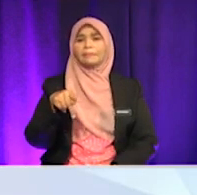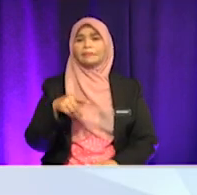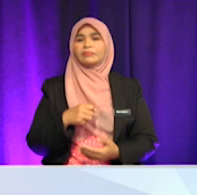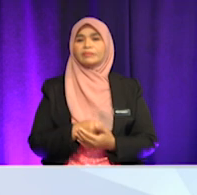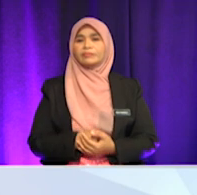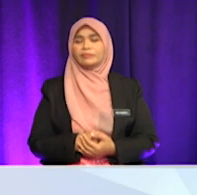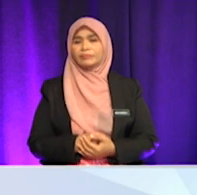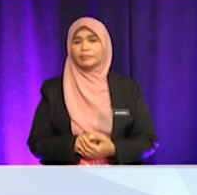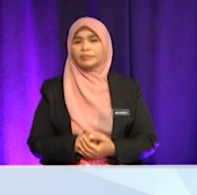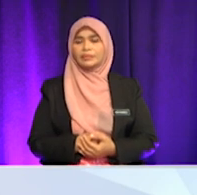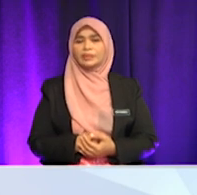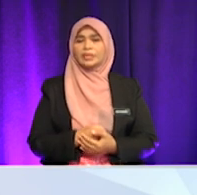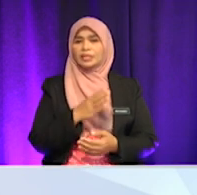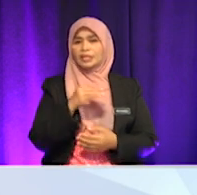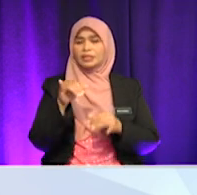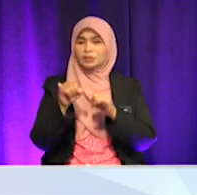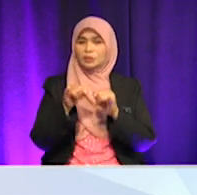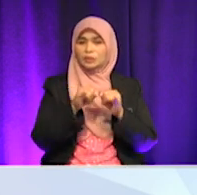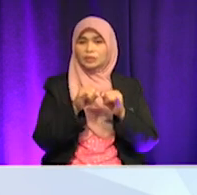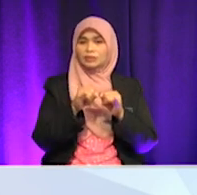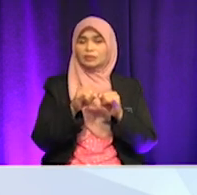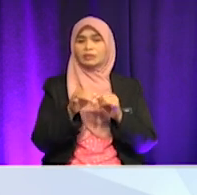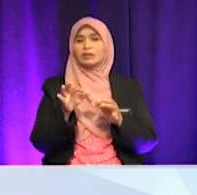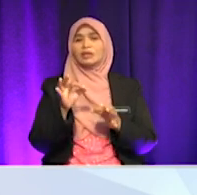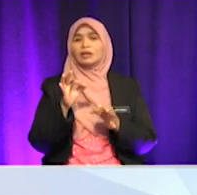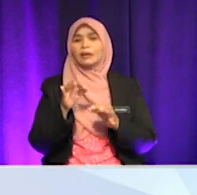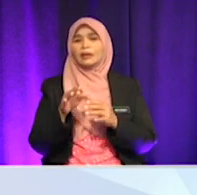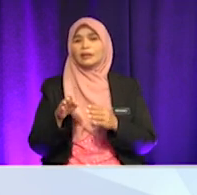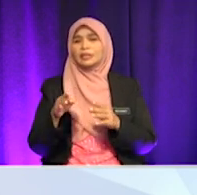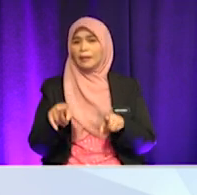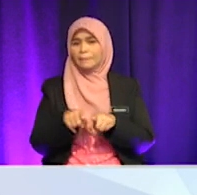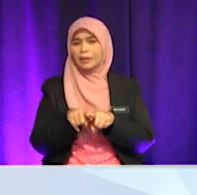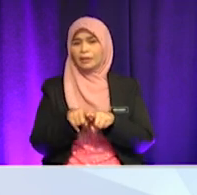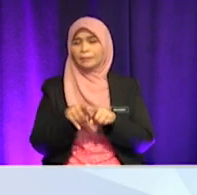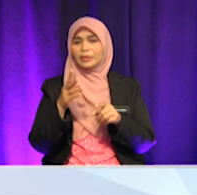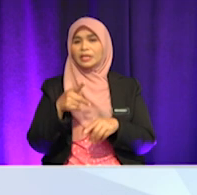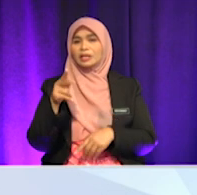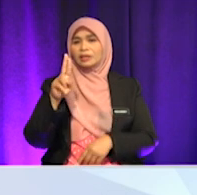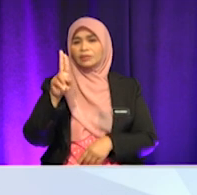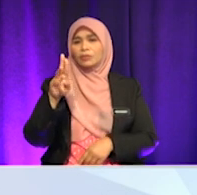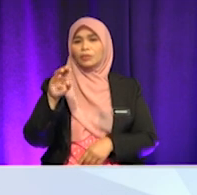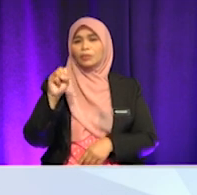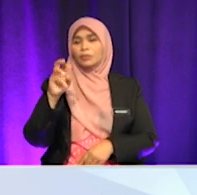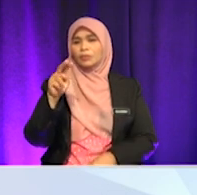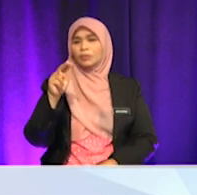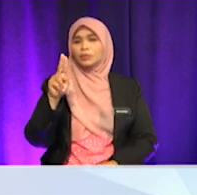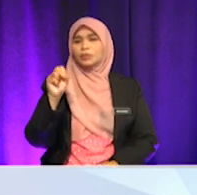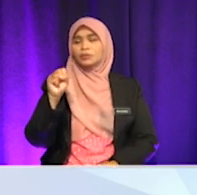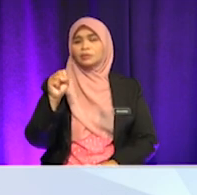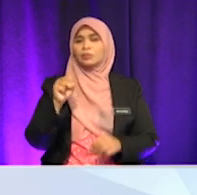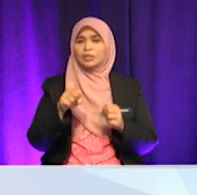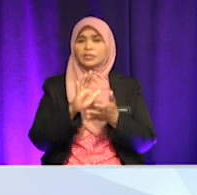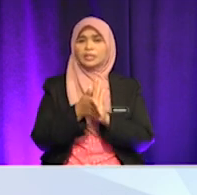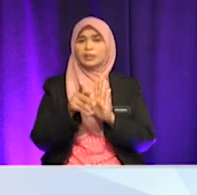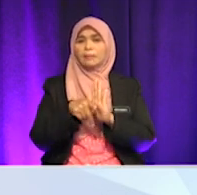algebra. Okey, dan juga sebaliknya begitu juga perkara rumus boleh menjadi pemboleh ubah rumus